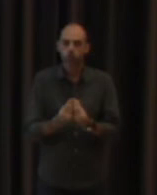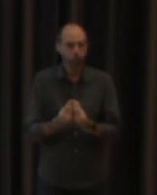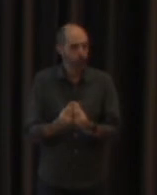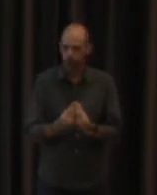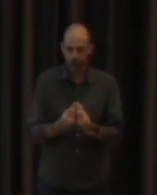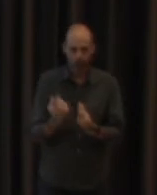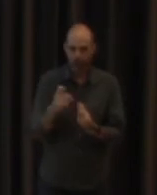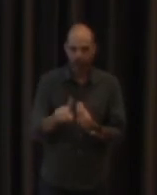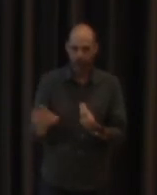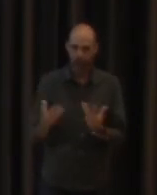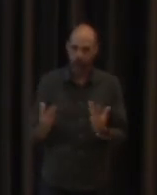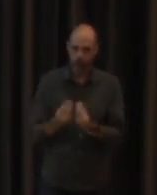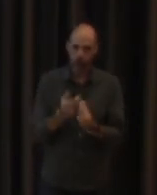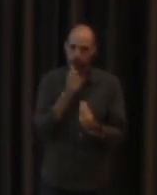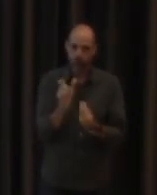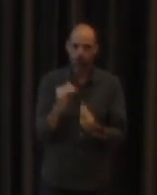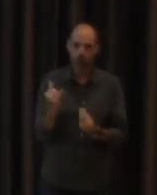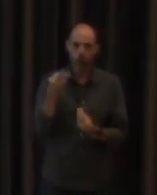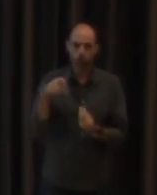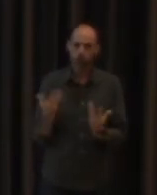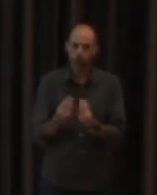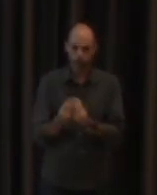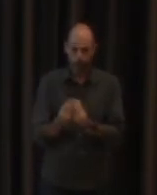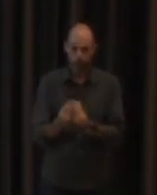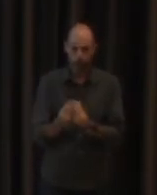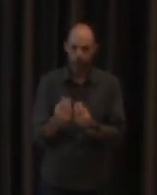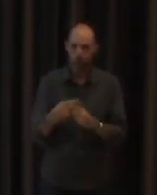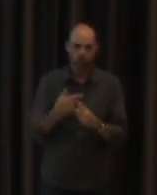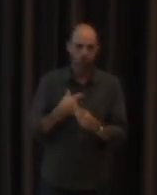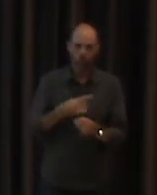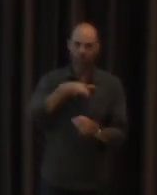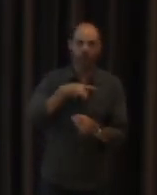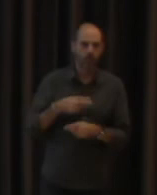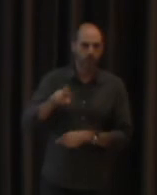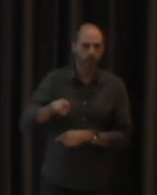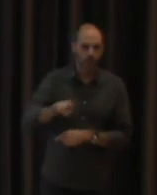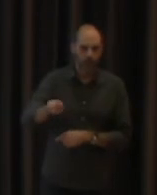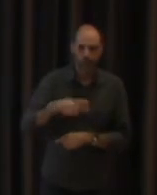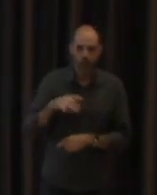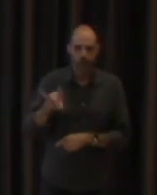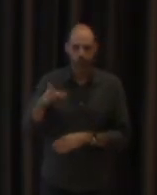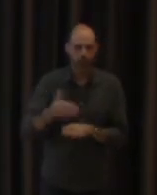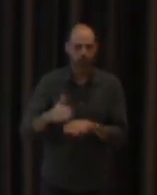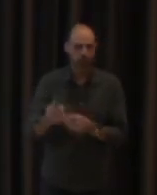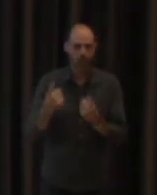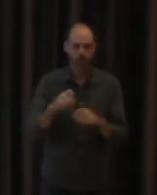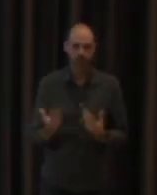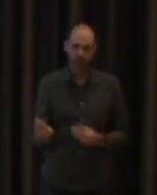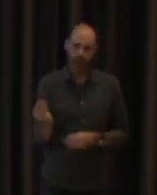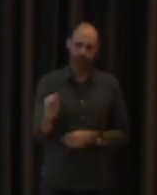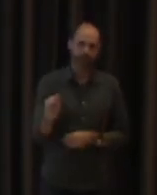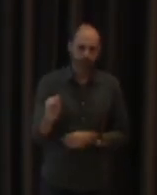Maria conviuen junts. Això no és tan greu com l'altre, però és redundant, no hi fa res el junts, perquè ja ve suposat per